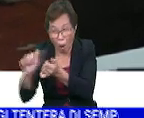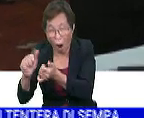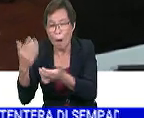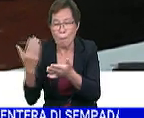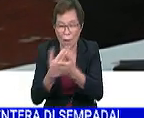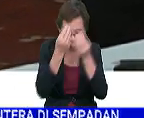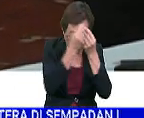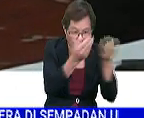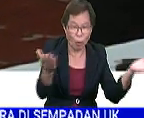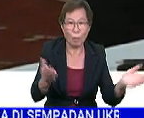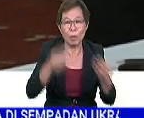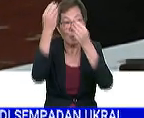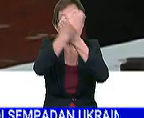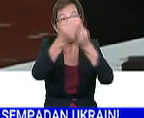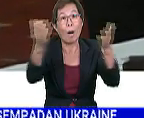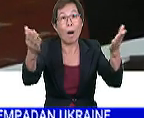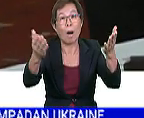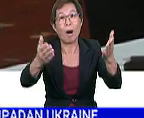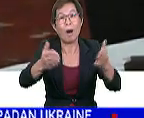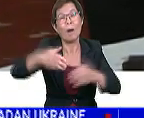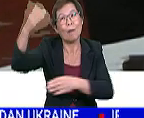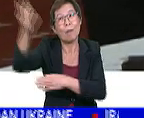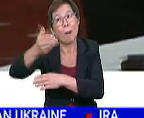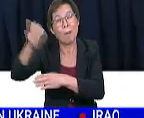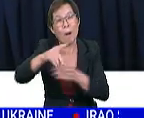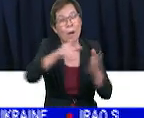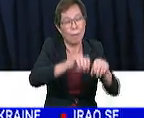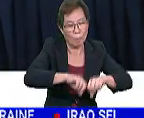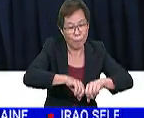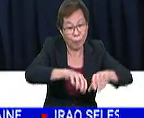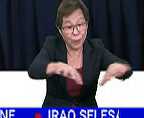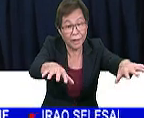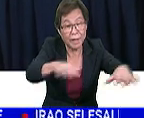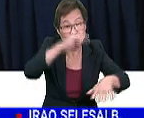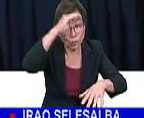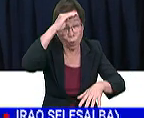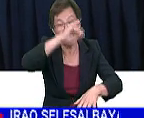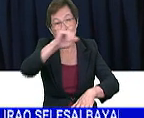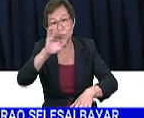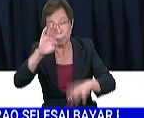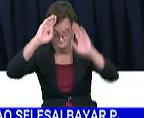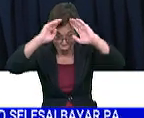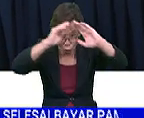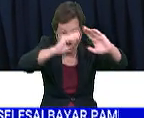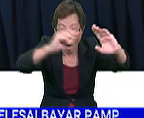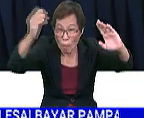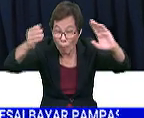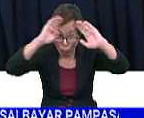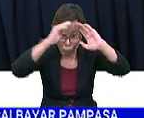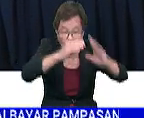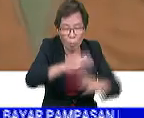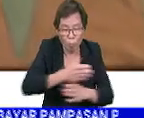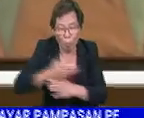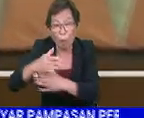negara beliau memaklumkannya selepas menyampaikan taklimat kepada media Johor di Johor Bahru fokus taklimat tertumpu kepada